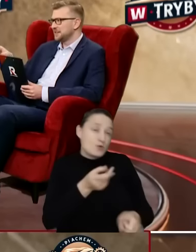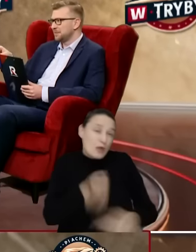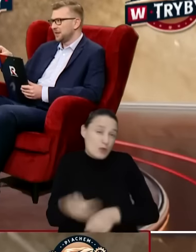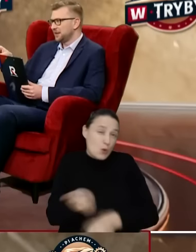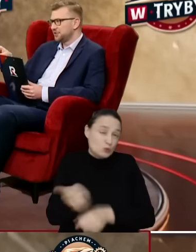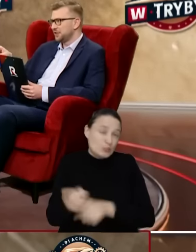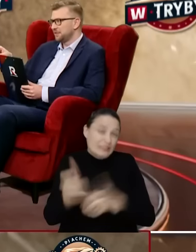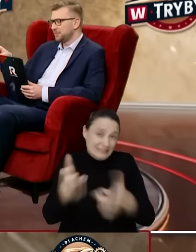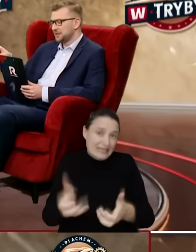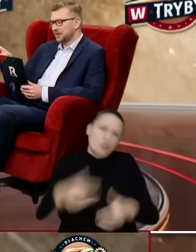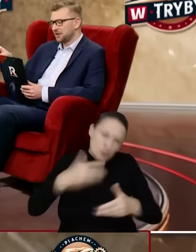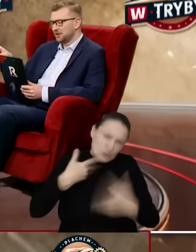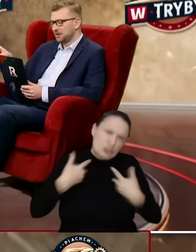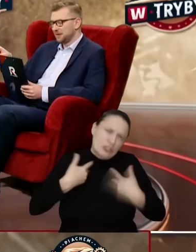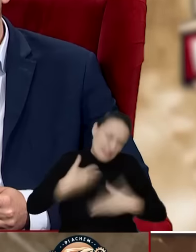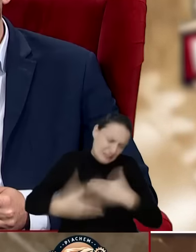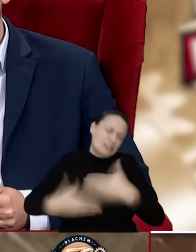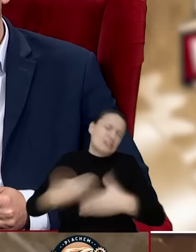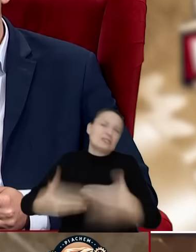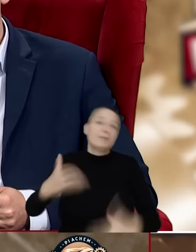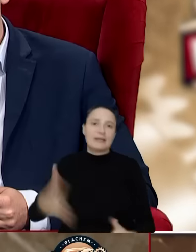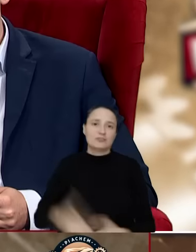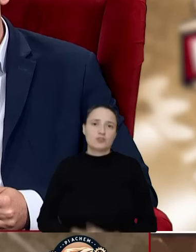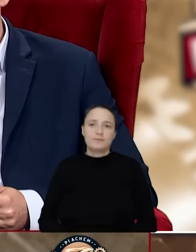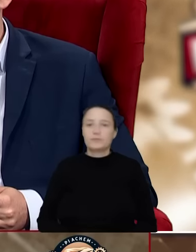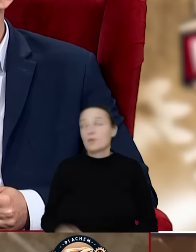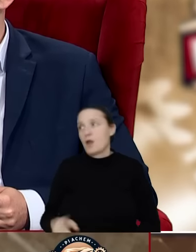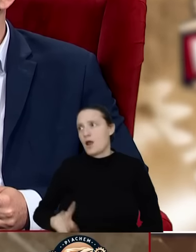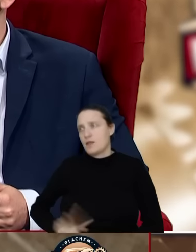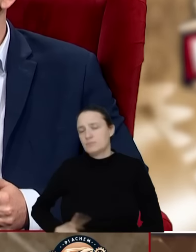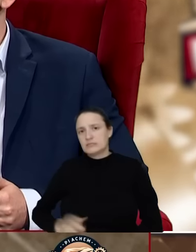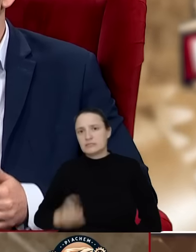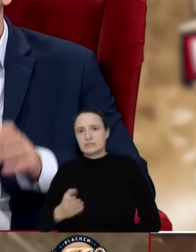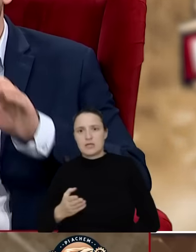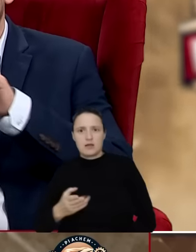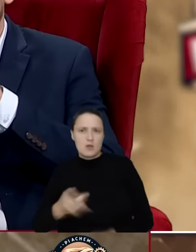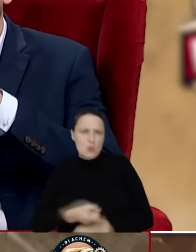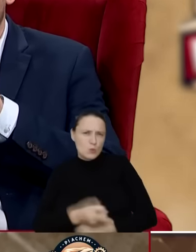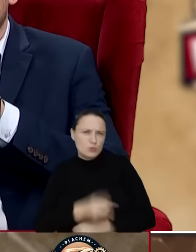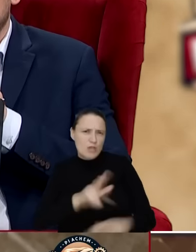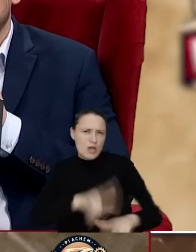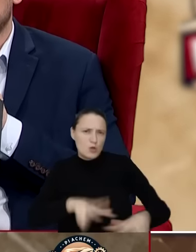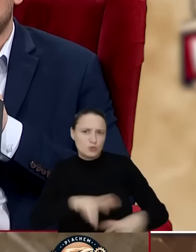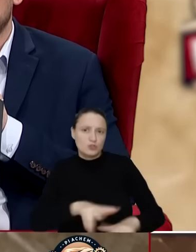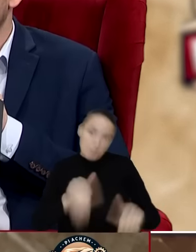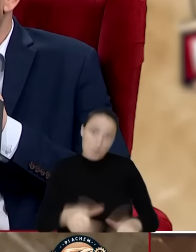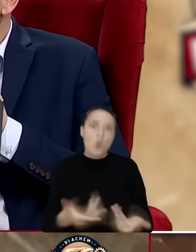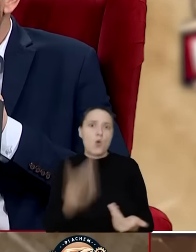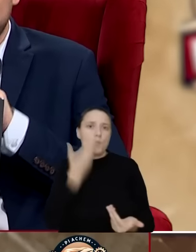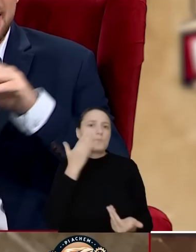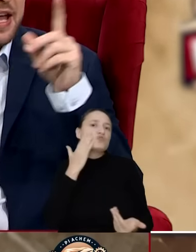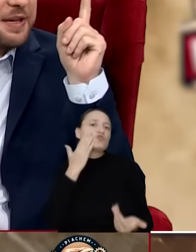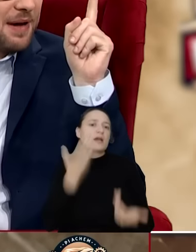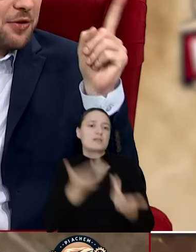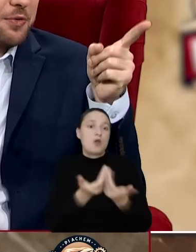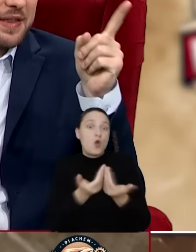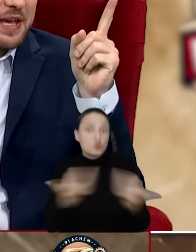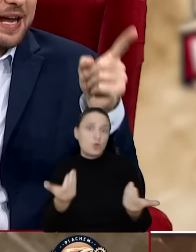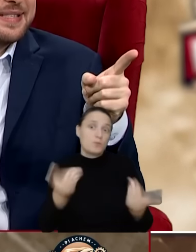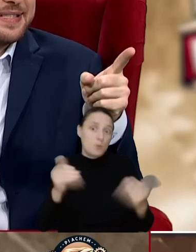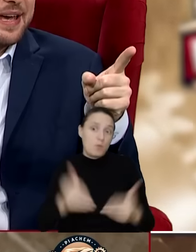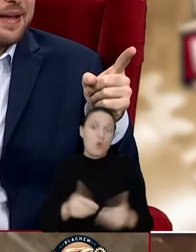złośliwa jest Izabela Leszczyny wobec tego małżeństwa. No ona nam mówi, no przecież by mogli mieszkać w dwóch mieszkaniach. I ma rację. I